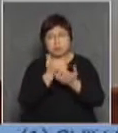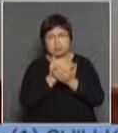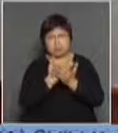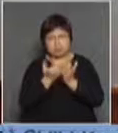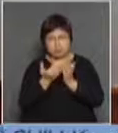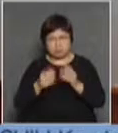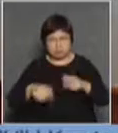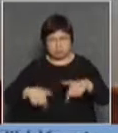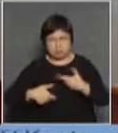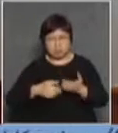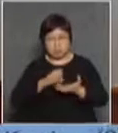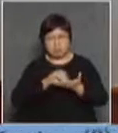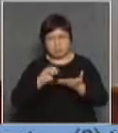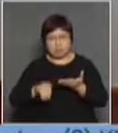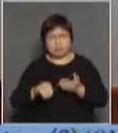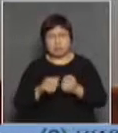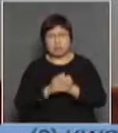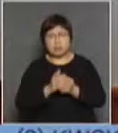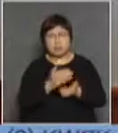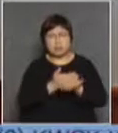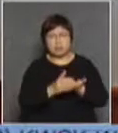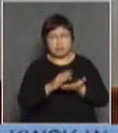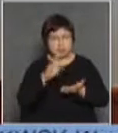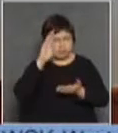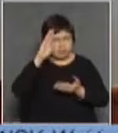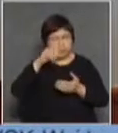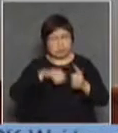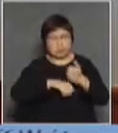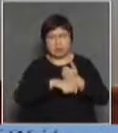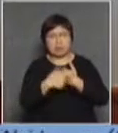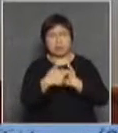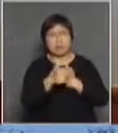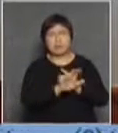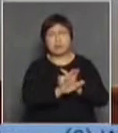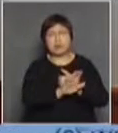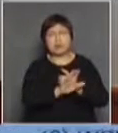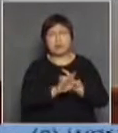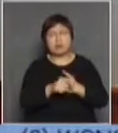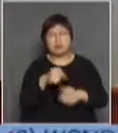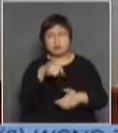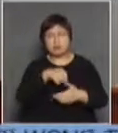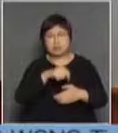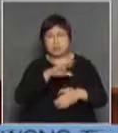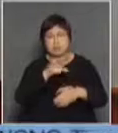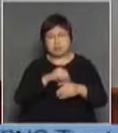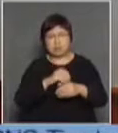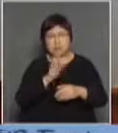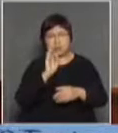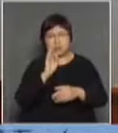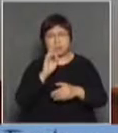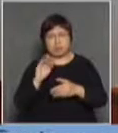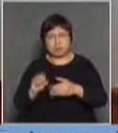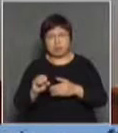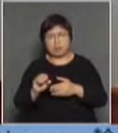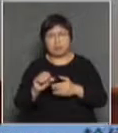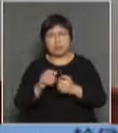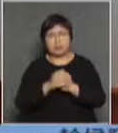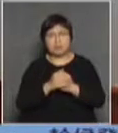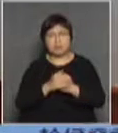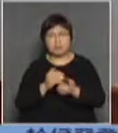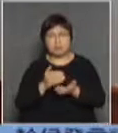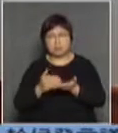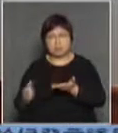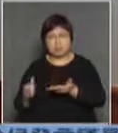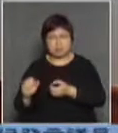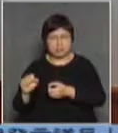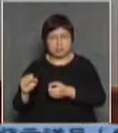支，而不是撥入未來基金。當中包括300億用在加